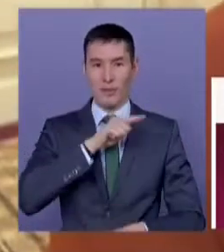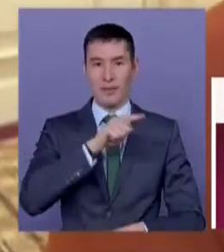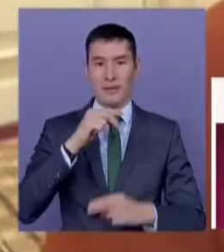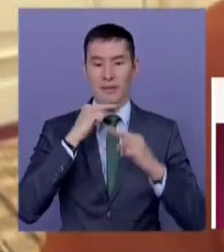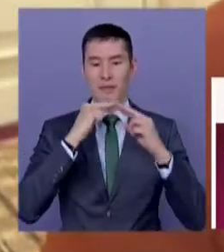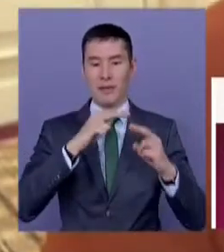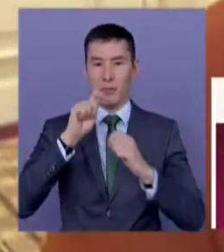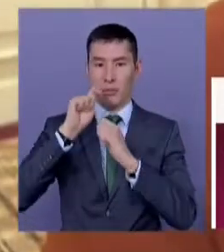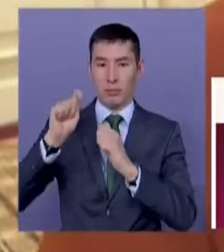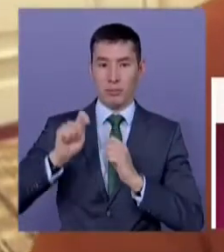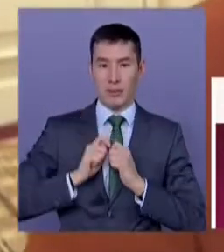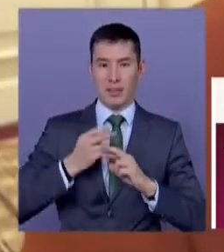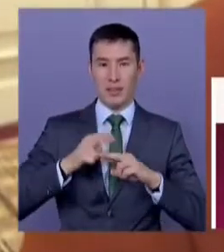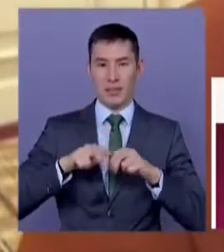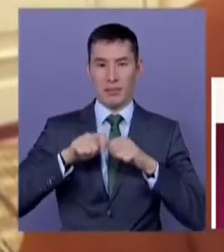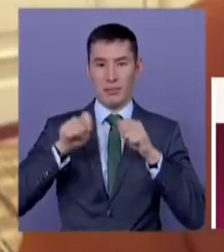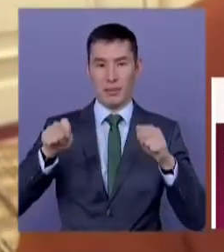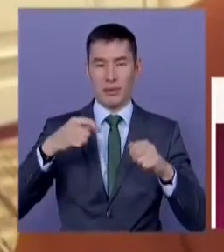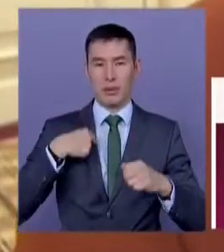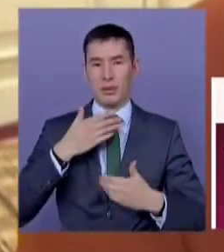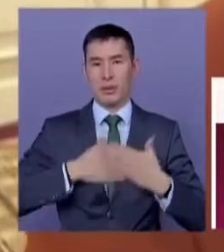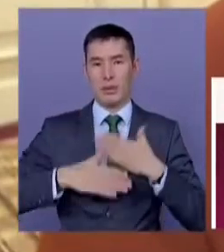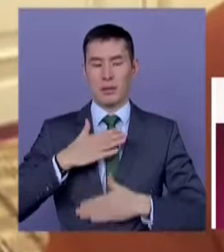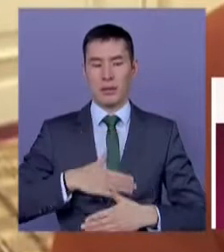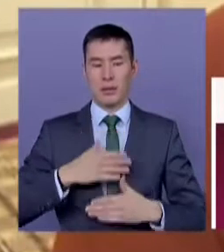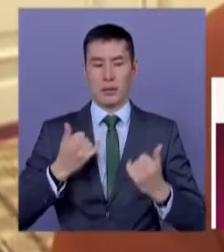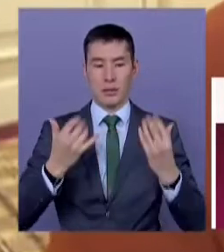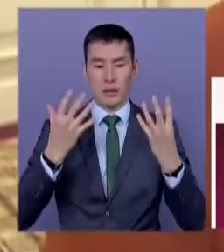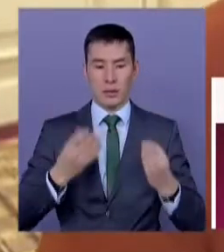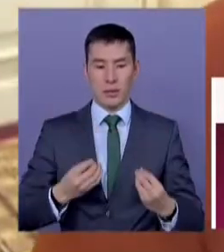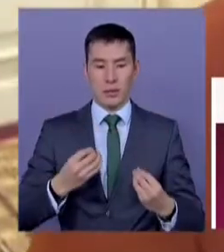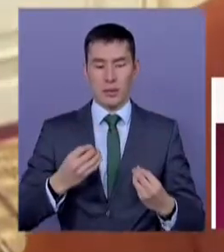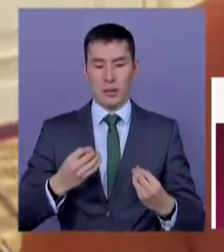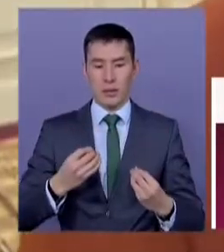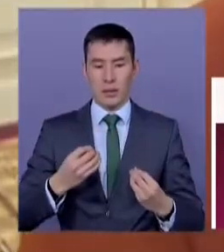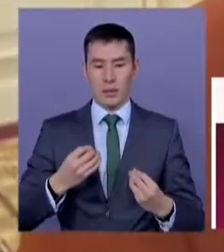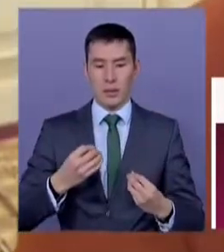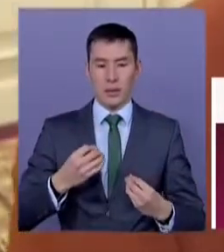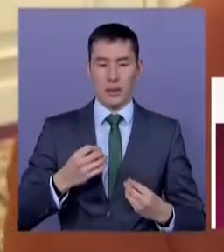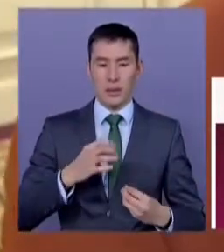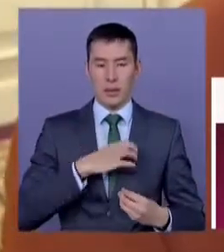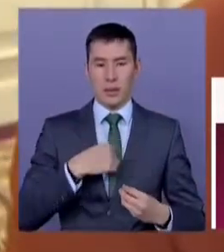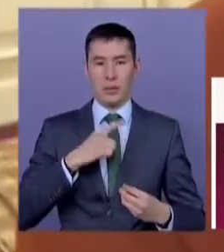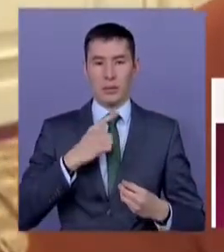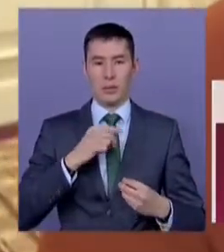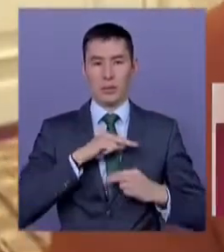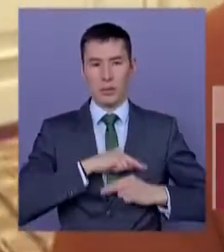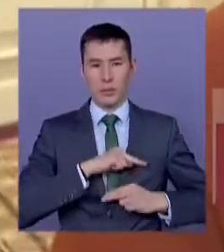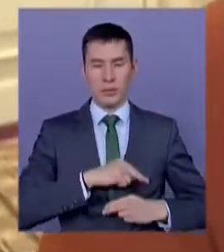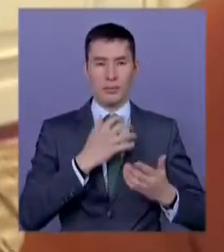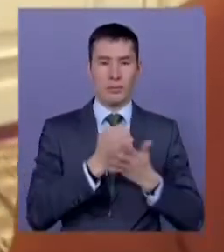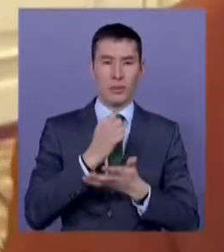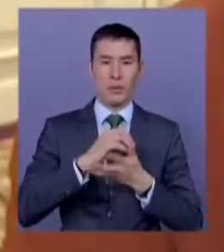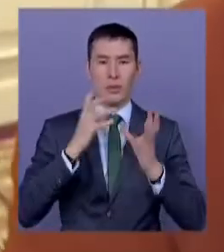ие отқаныма өте қуаныштымын. Бұл менің бүгінгі дейінгі азды көпті еңбегіме, жалпы қашар